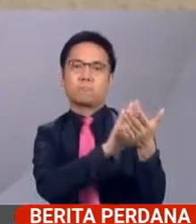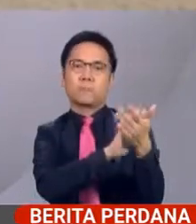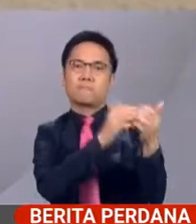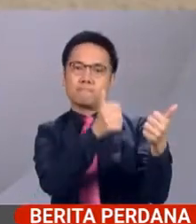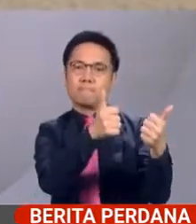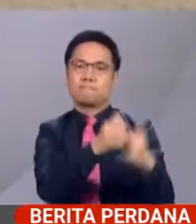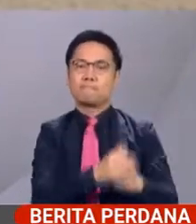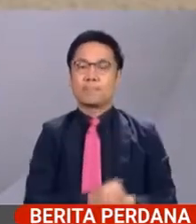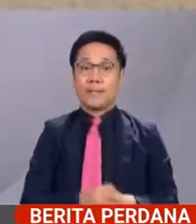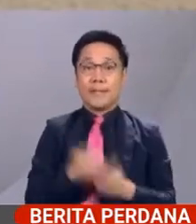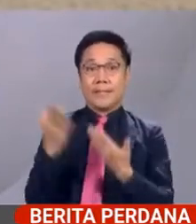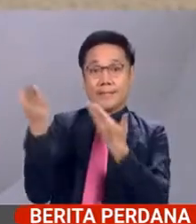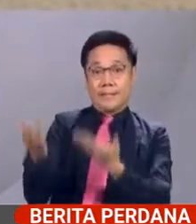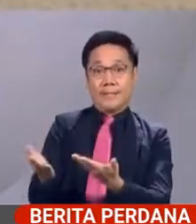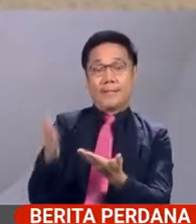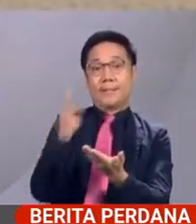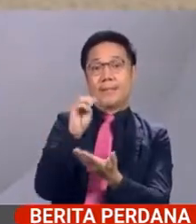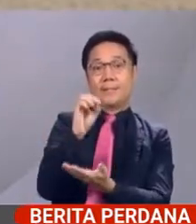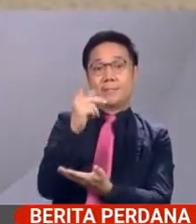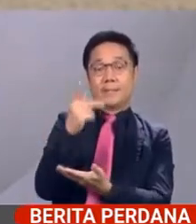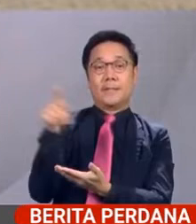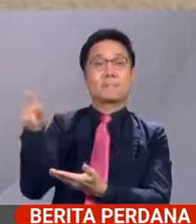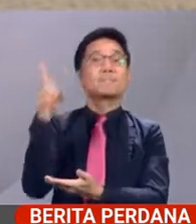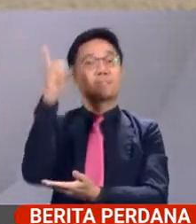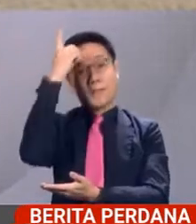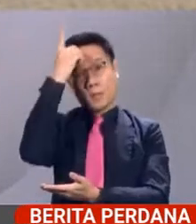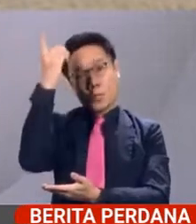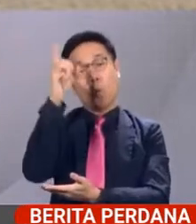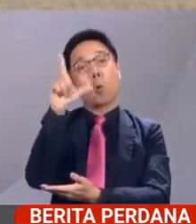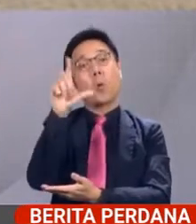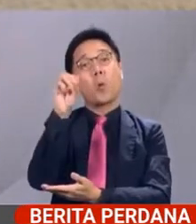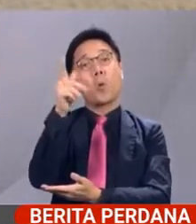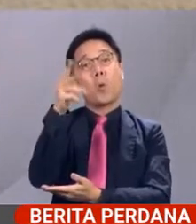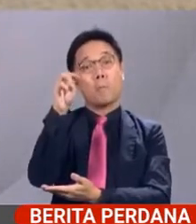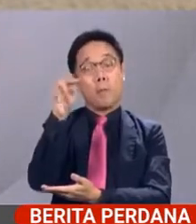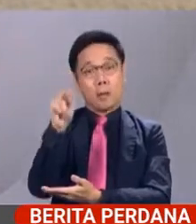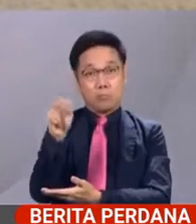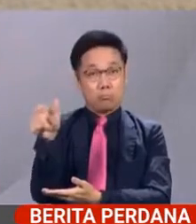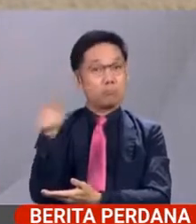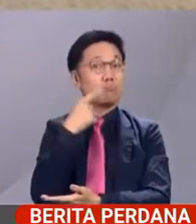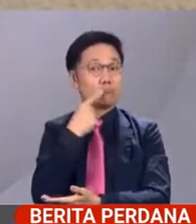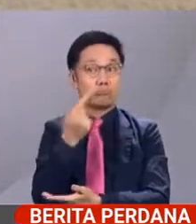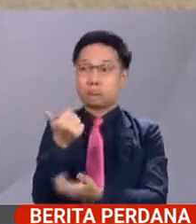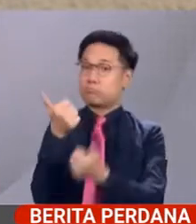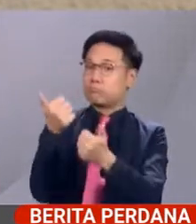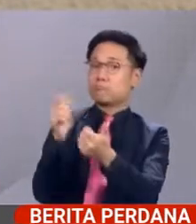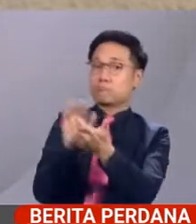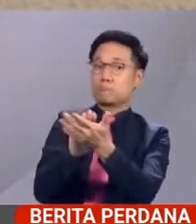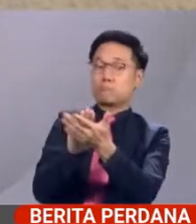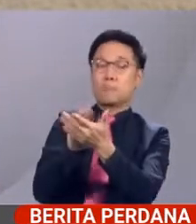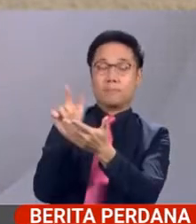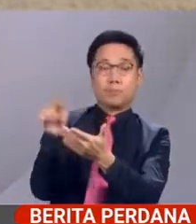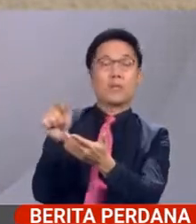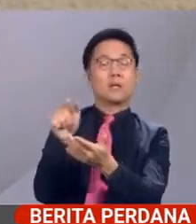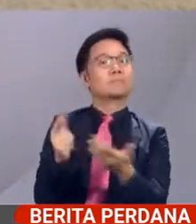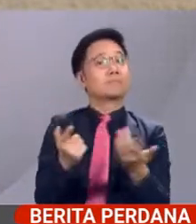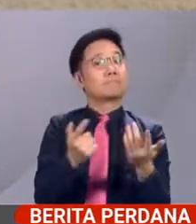Untuk sekolah SMK Datuk Lokman ini persediaannya adalah amat baik, sama ada dari segi murid